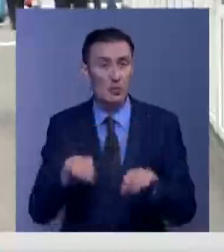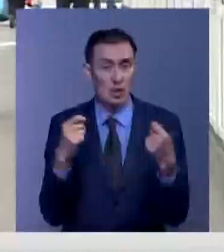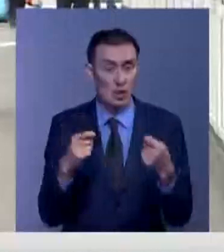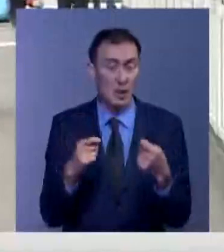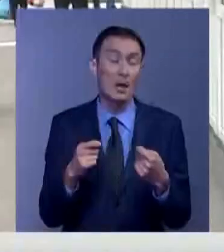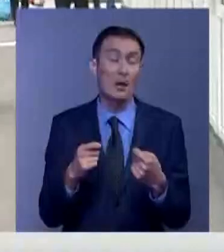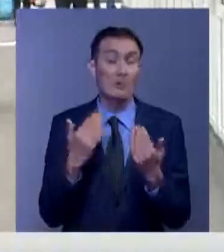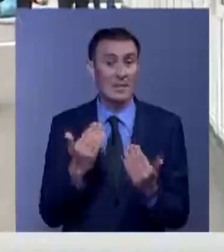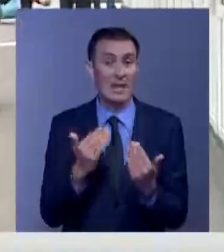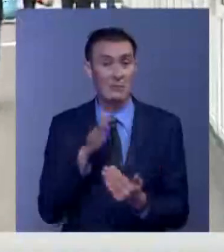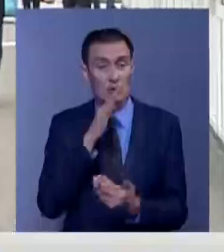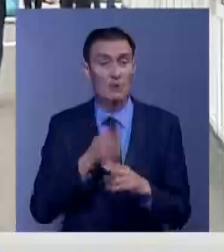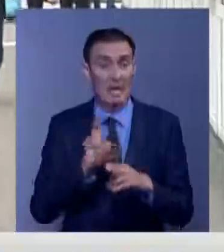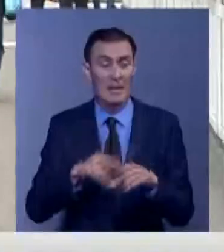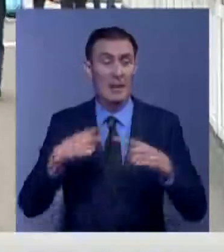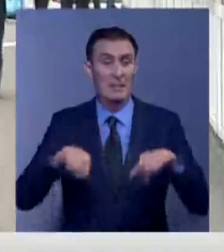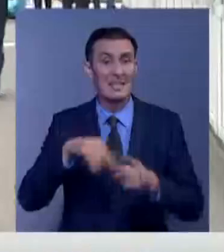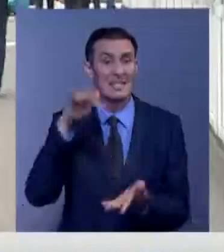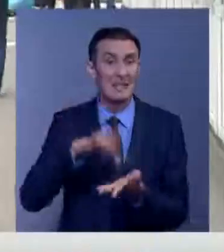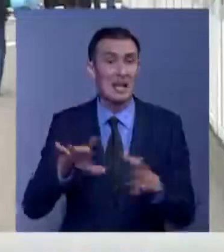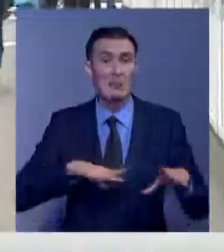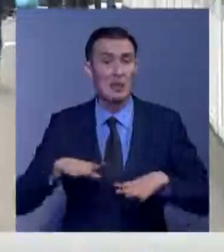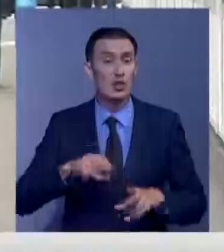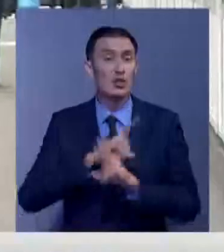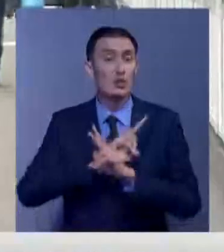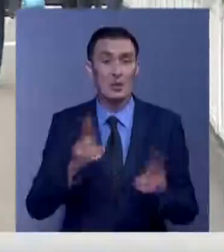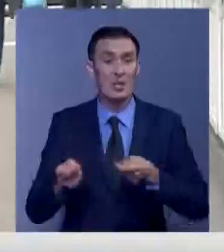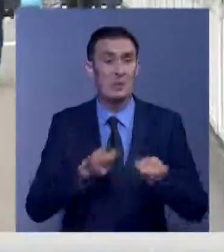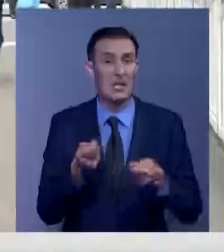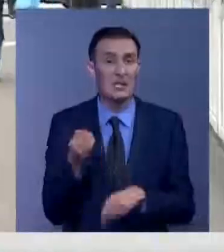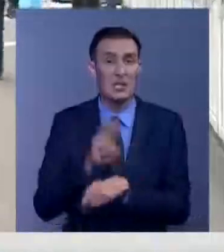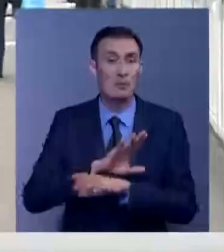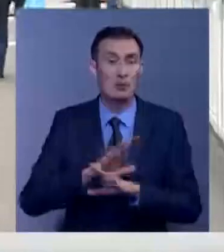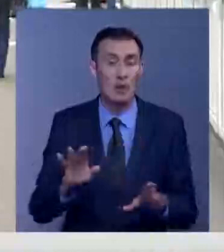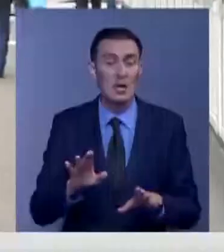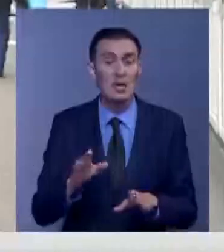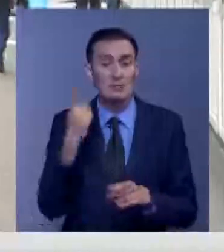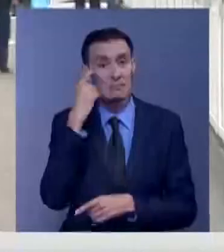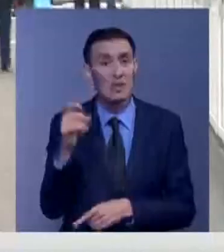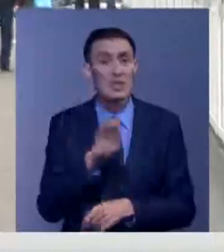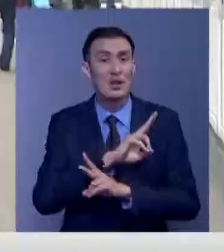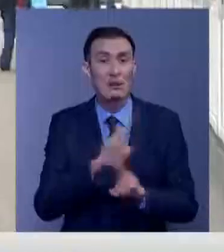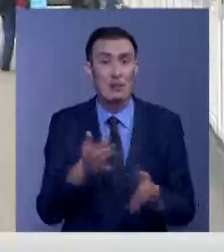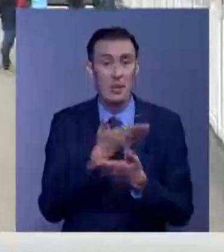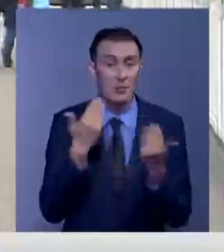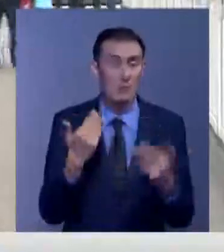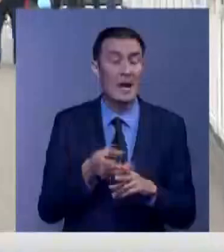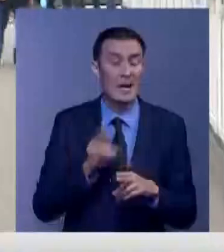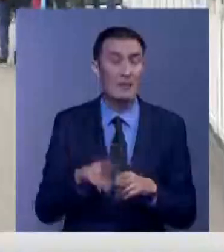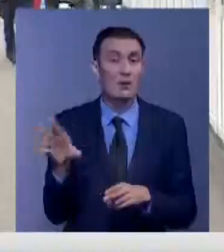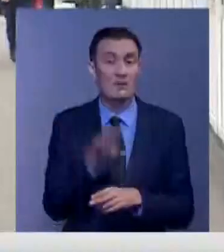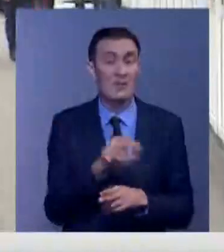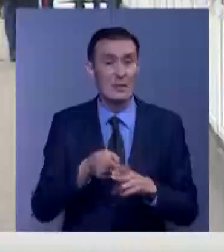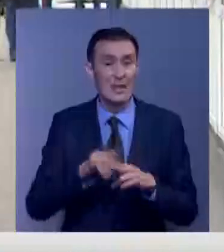говорю, вот в данном случае на этом объекте, на центральном рынке, никто из администрации не вышел, поэтому сказать было некому. Поэтому все вот